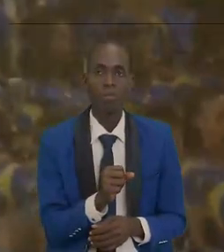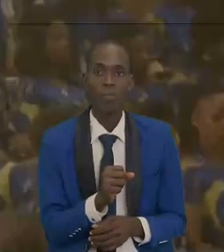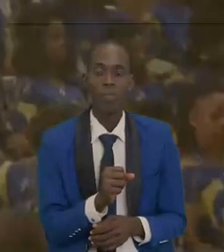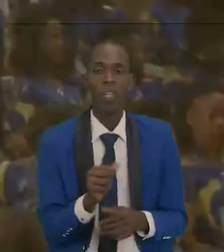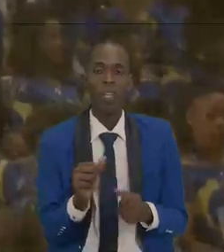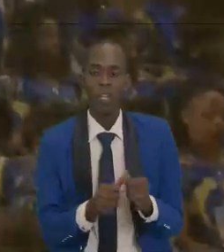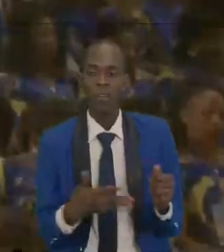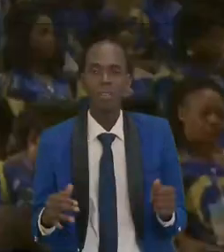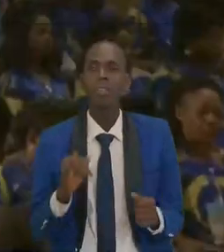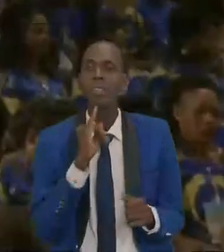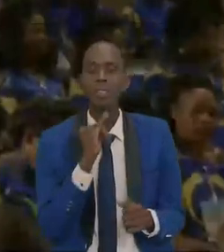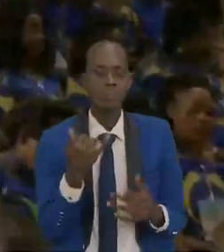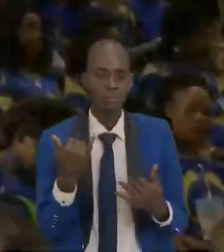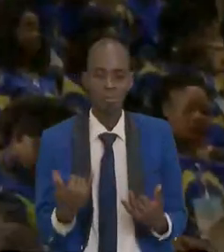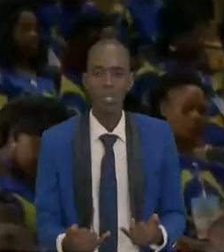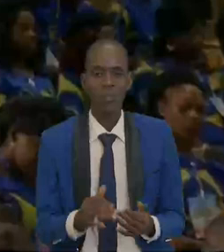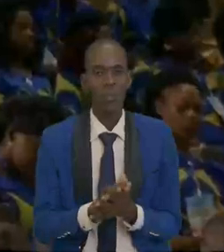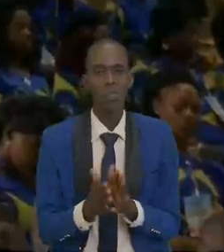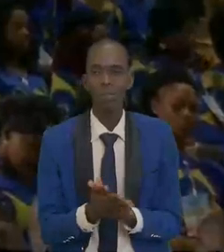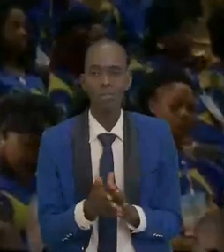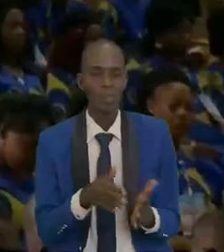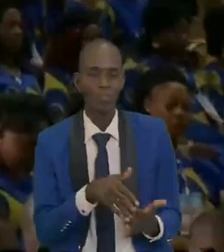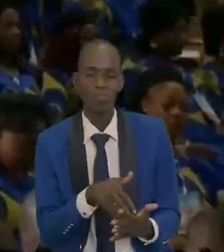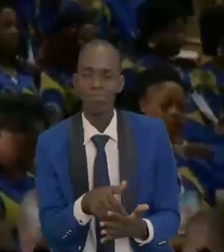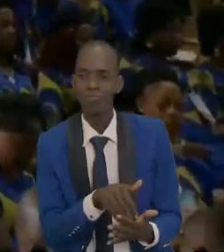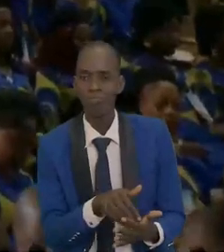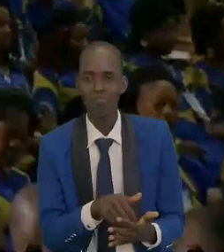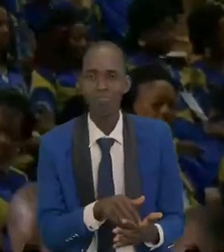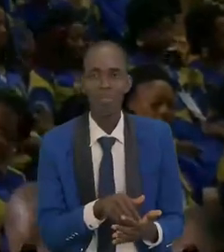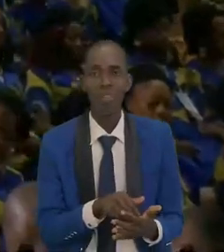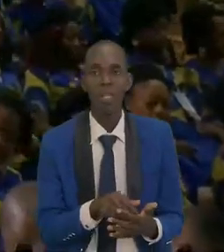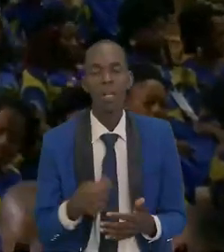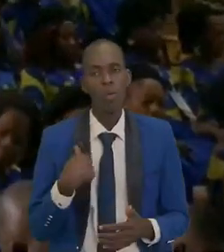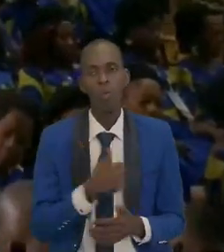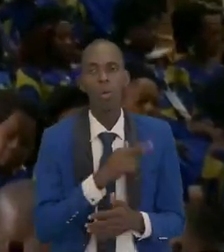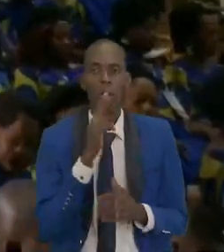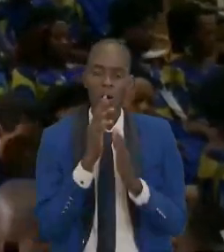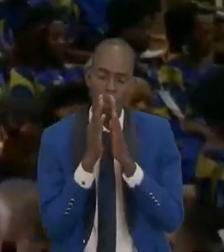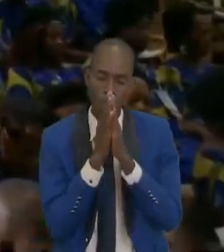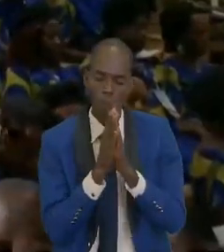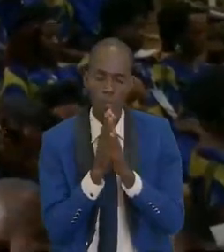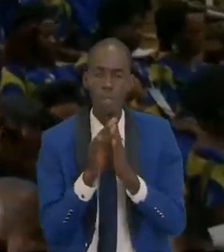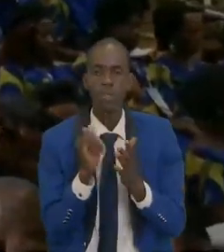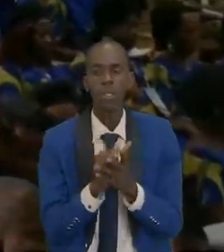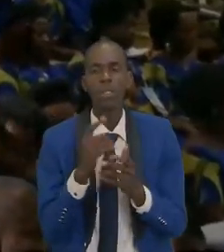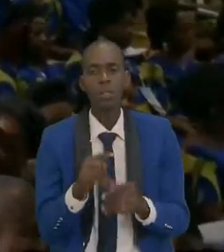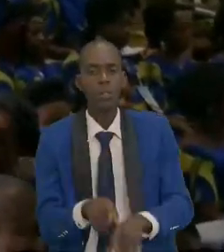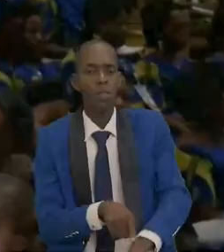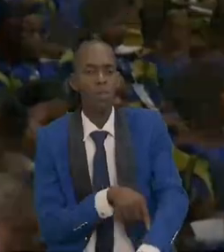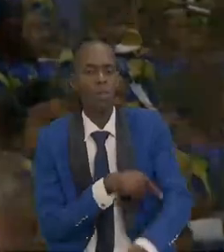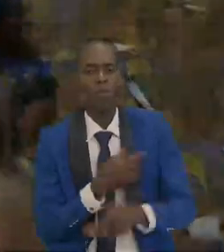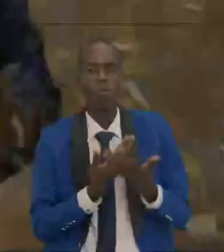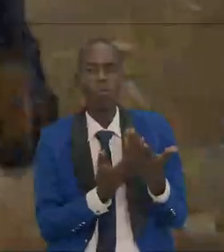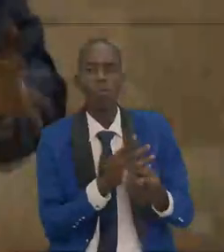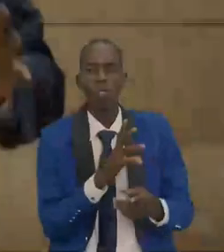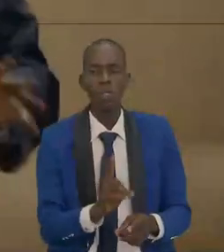Tout est tiède et léthargique. Et nous prions que le réveil